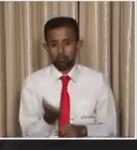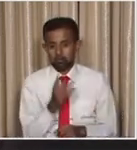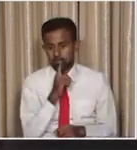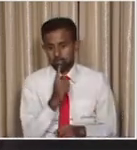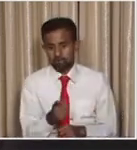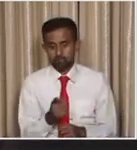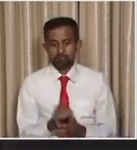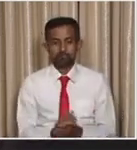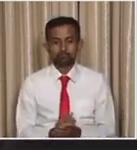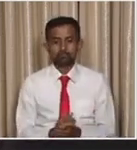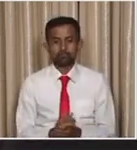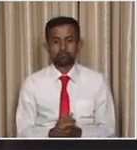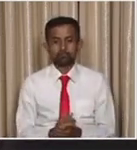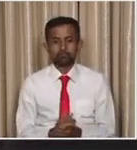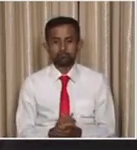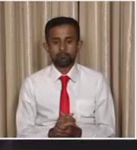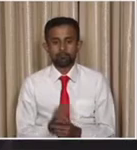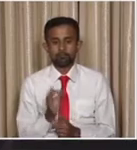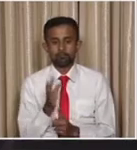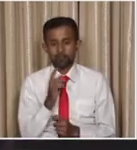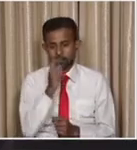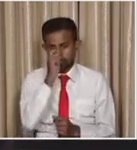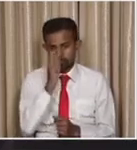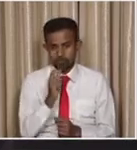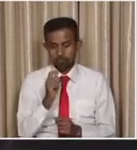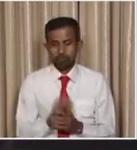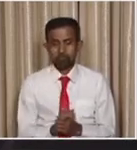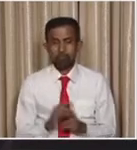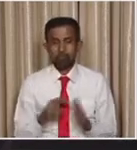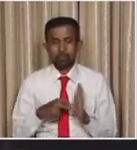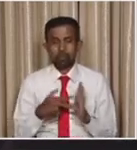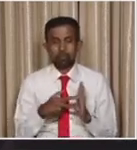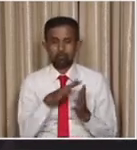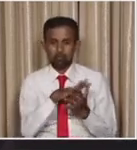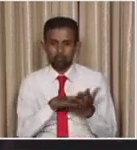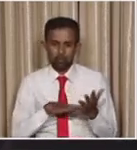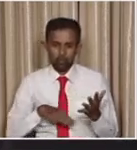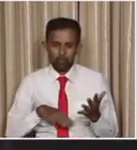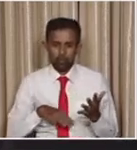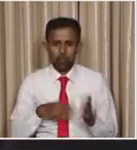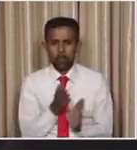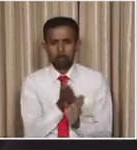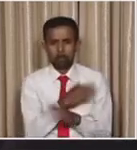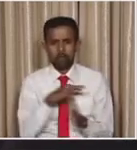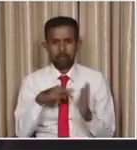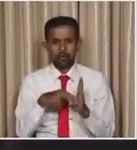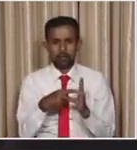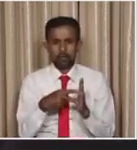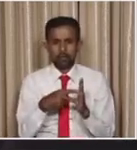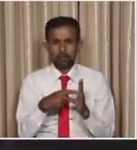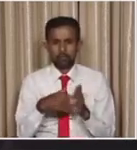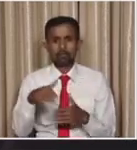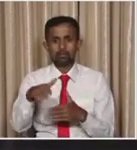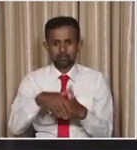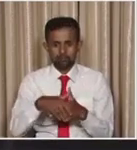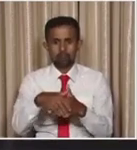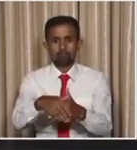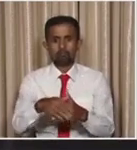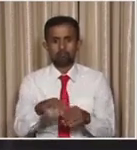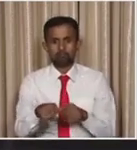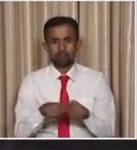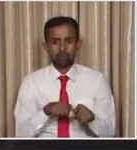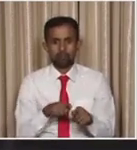मेंटी गरु सभा पे तुम्हें नहीं मैं आया लेकिन अत्यंत में पाहुगी आया लेकिन दिगुआ तमाई एक